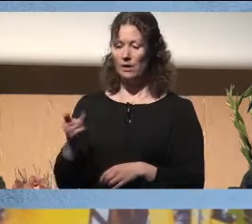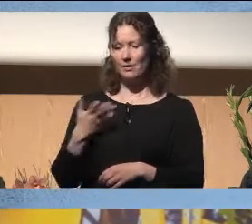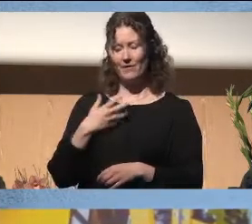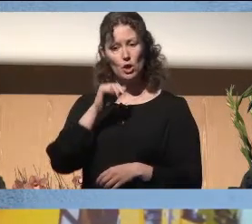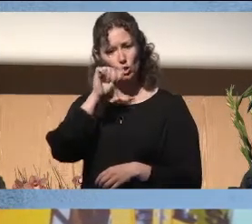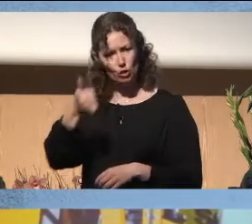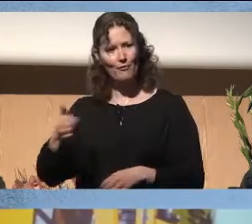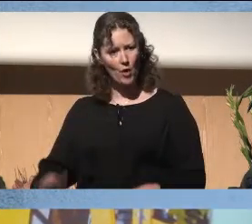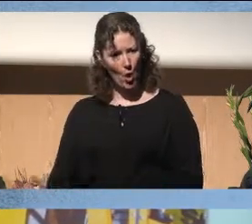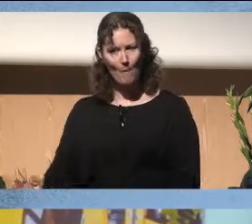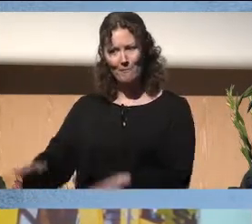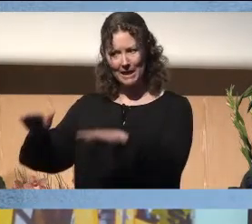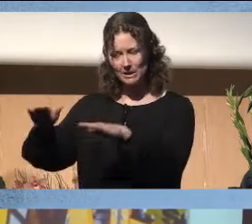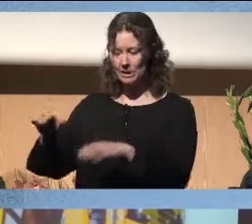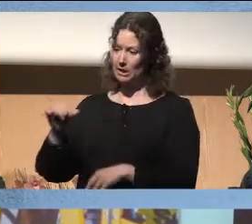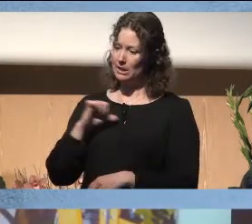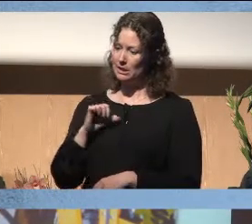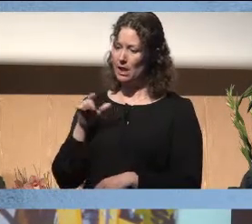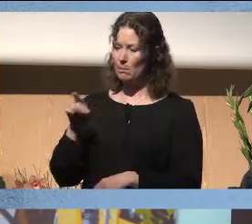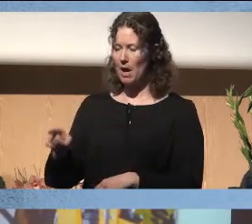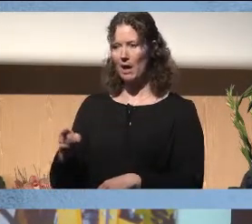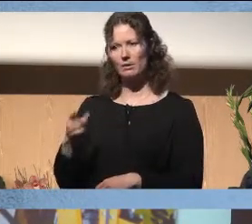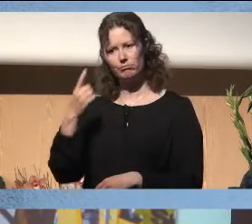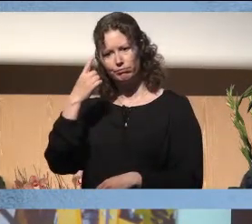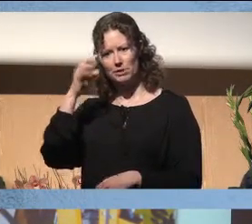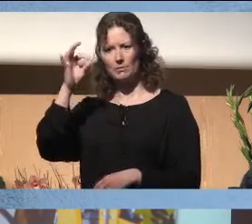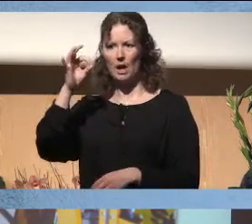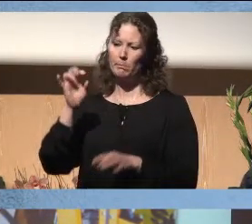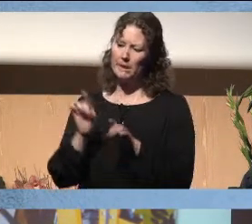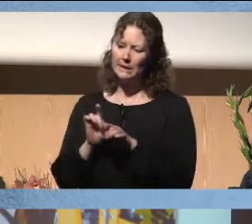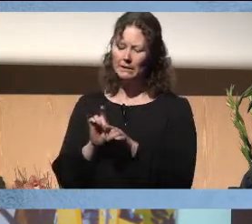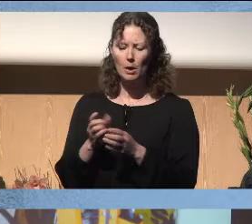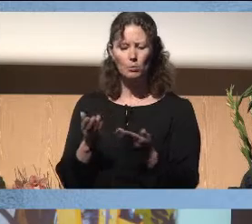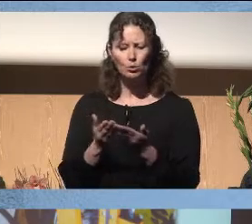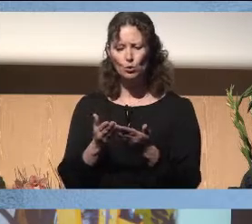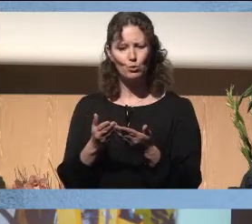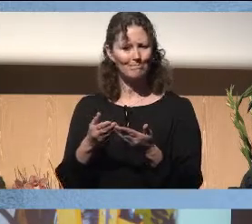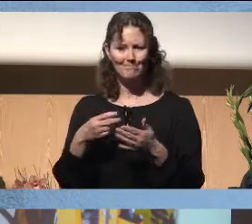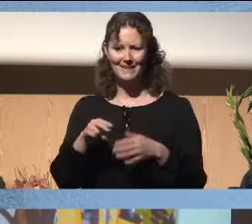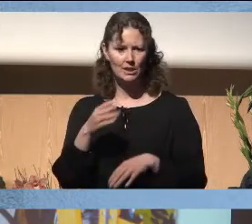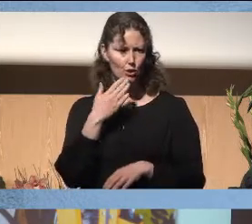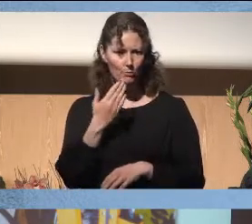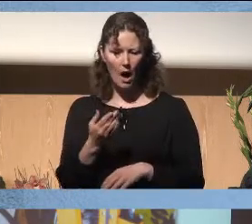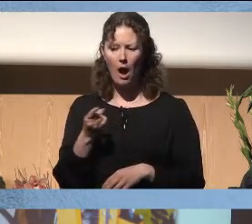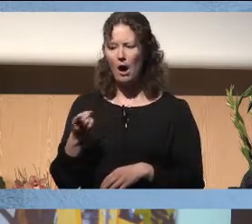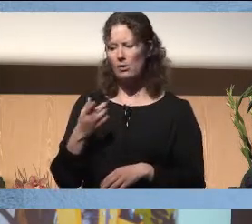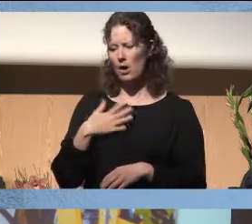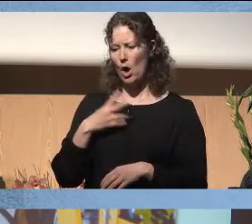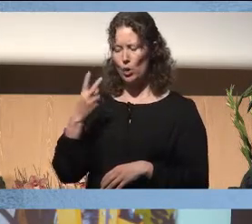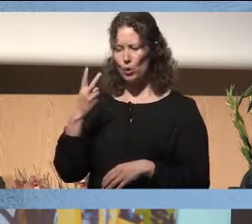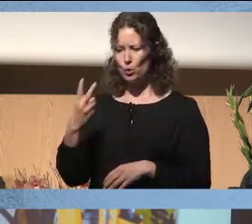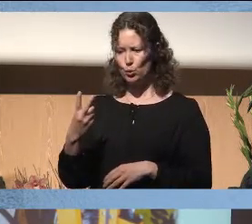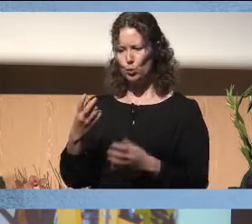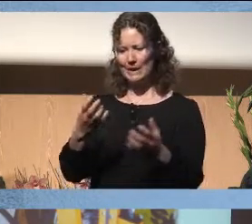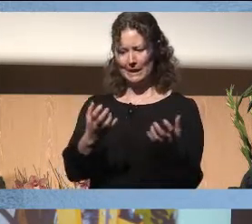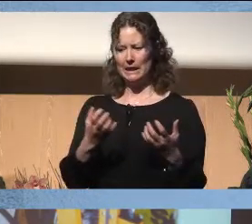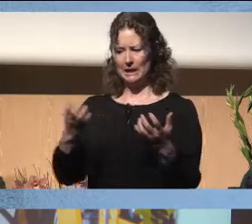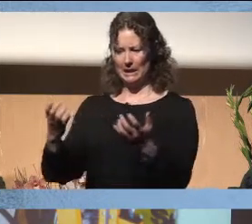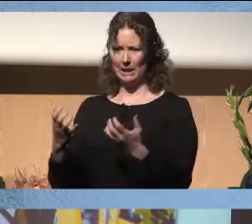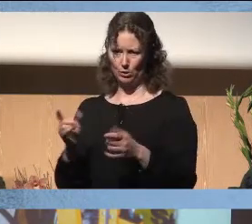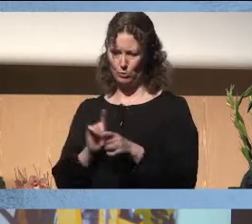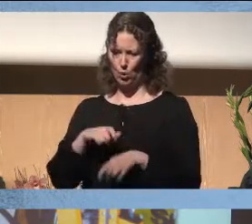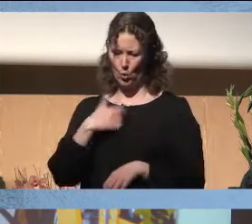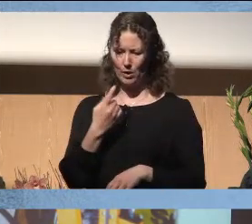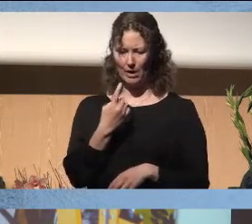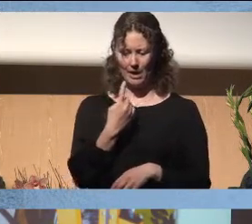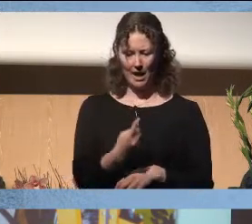tuff uppväxt. Även om han är begåvad så gick det inte så bra i skolan. Han hade två intressen som ung. Det ena